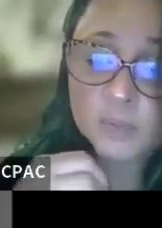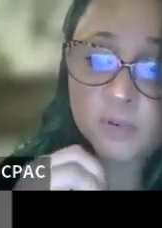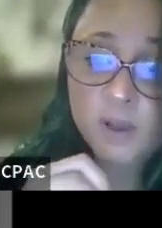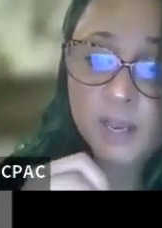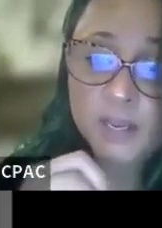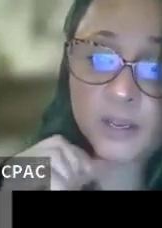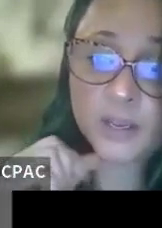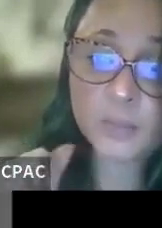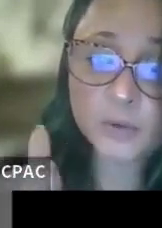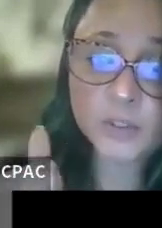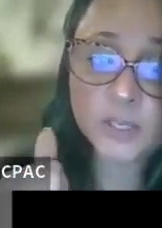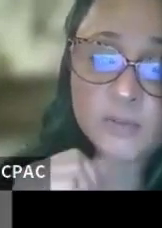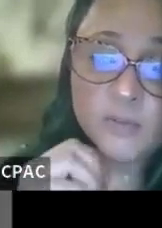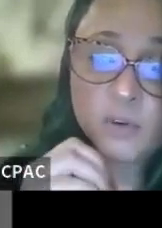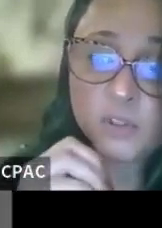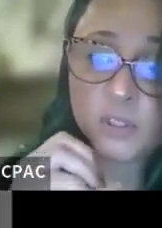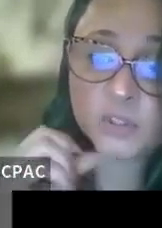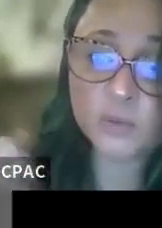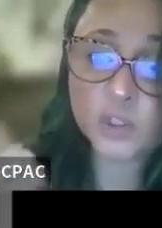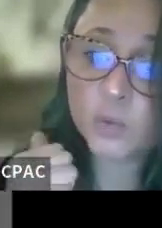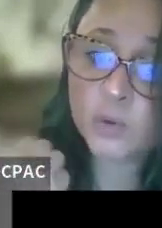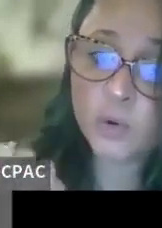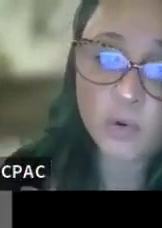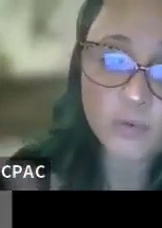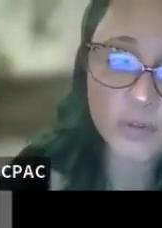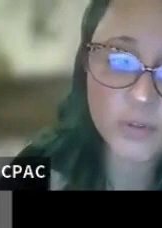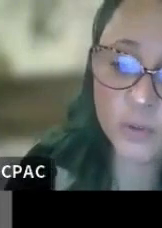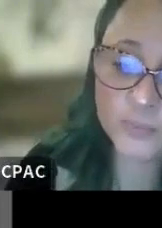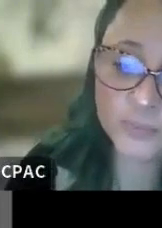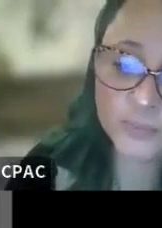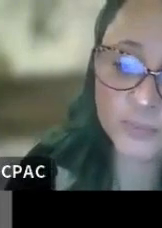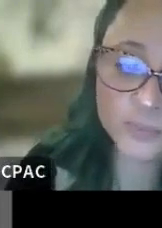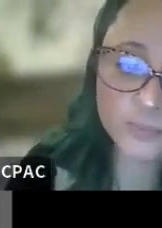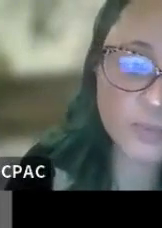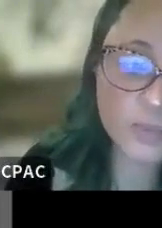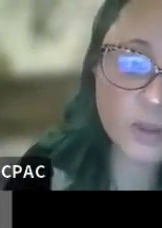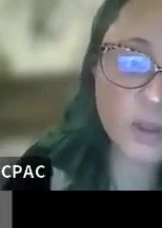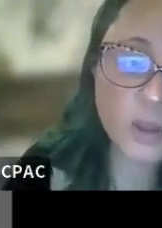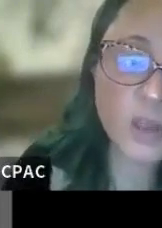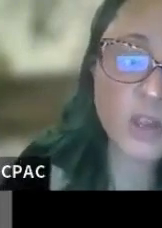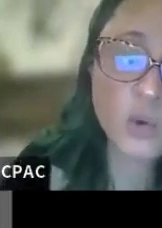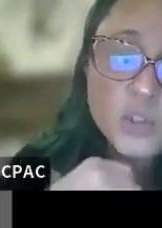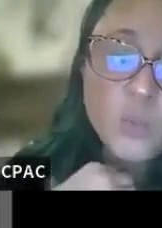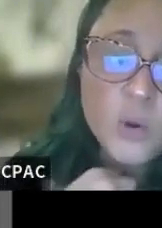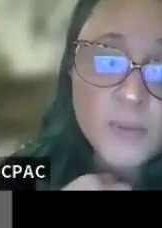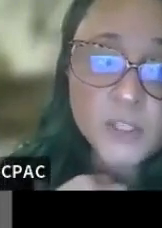也许我们可以用。电话翻译服务，你可以想想，